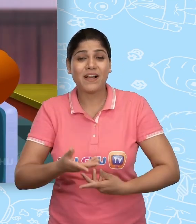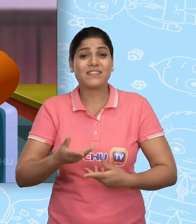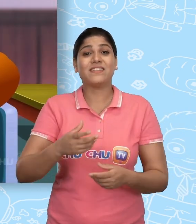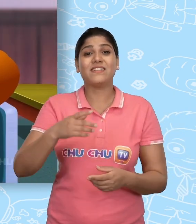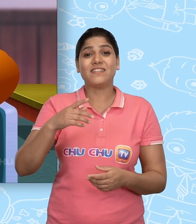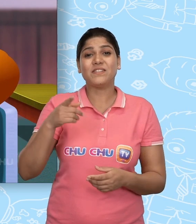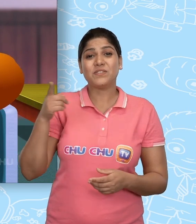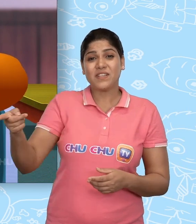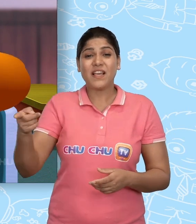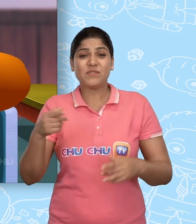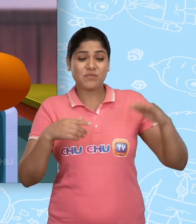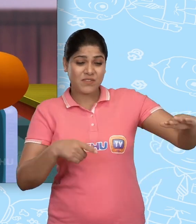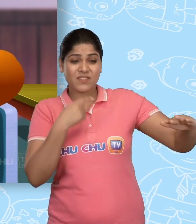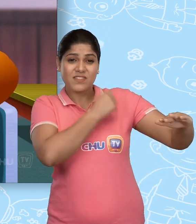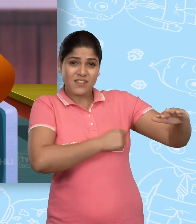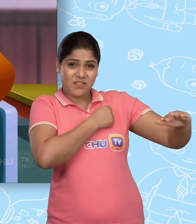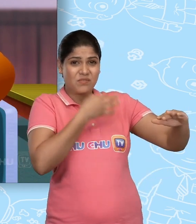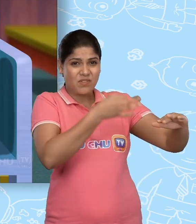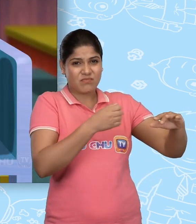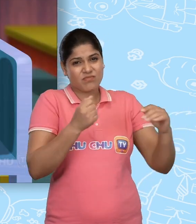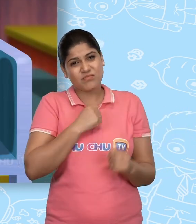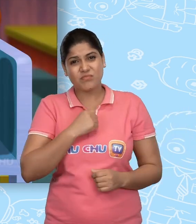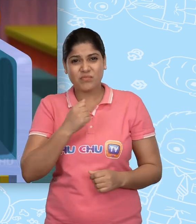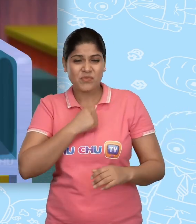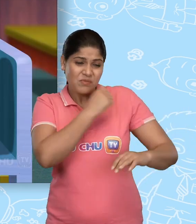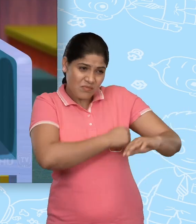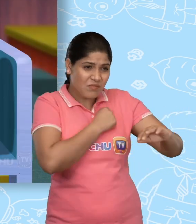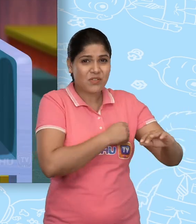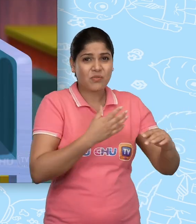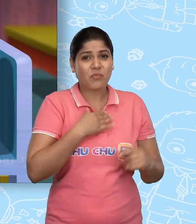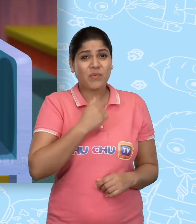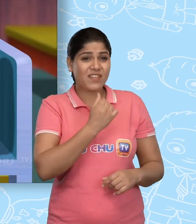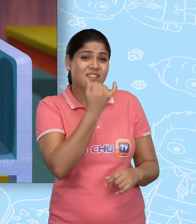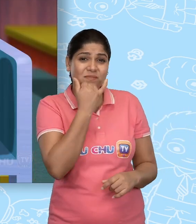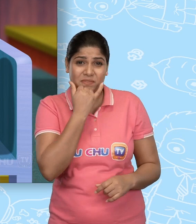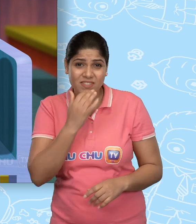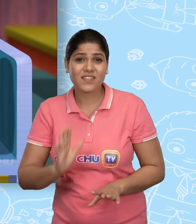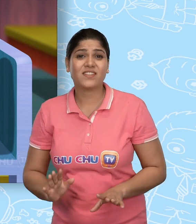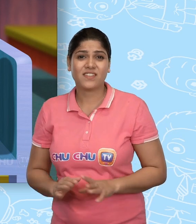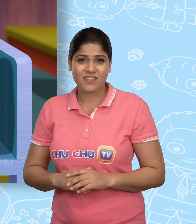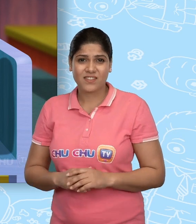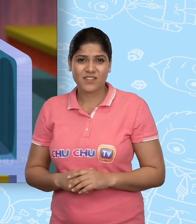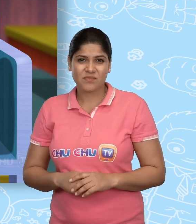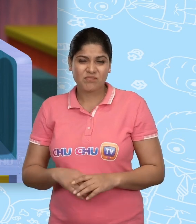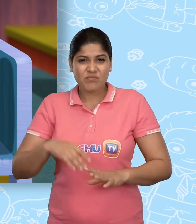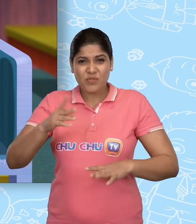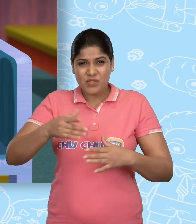फिर चाचा ने उस लड़के से माफी मांगी। मुझे माफ कर दो, वो मेरी गलती